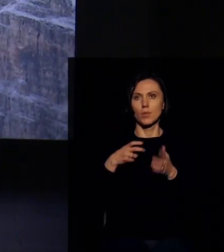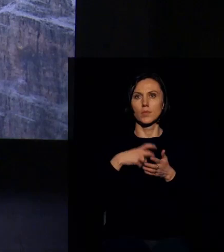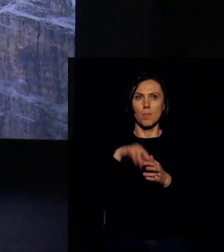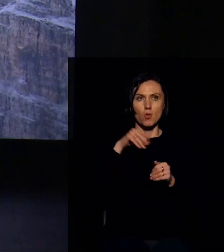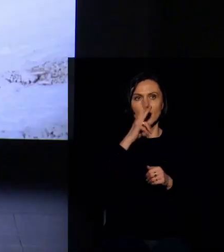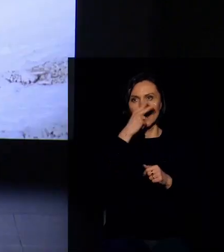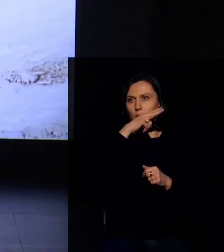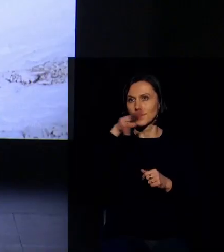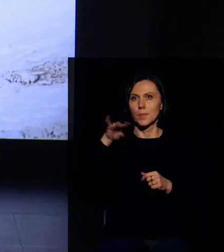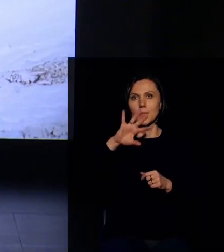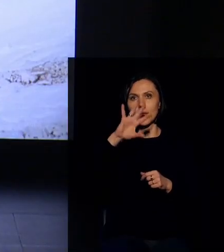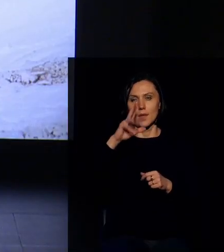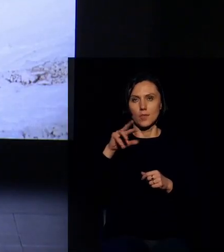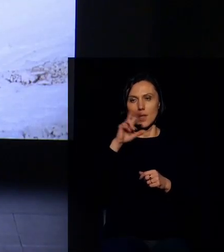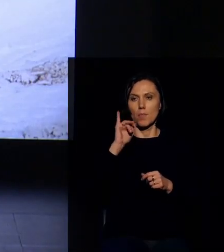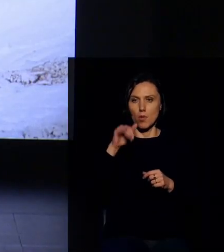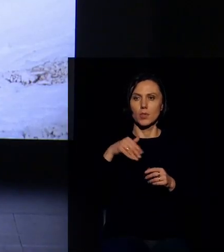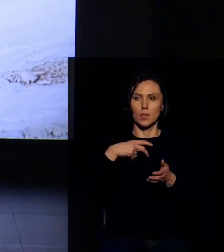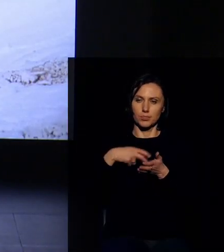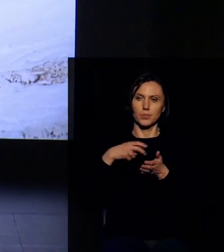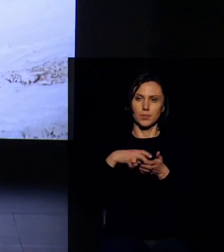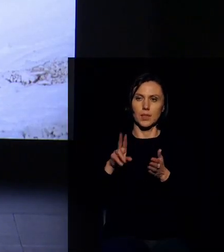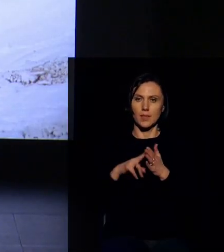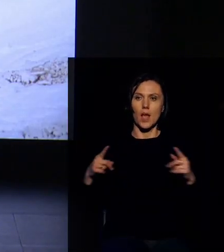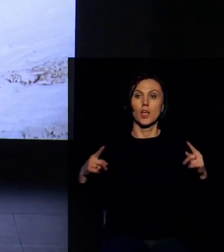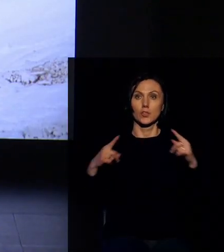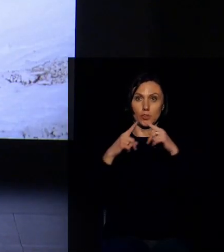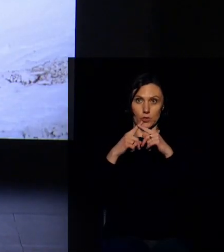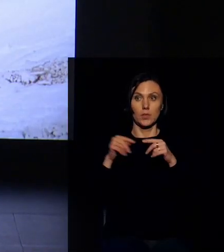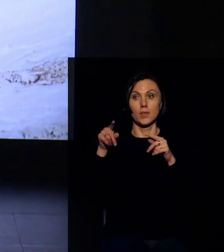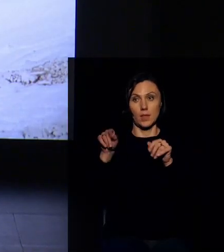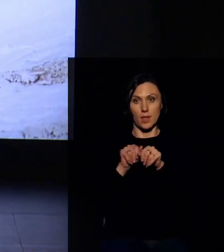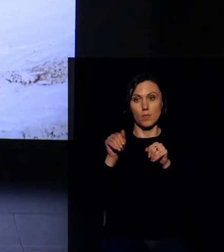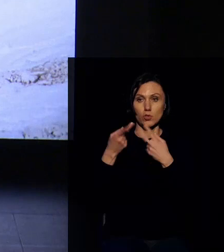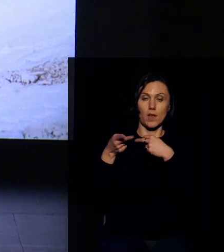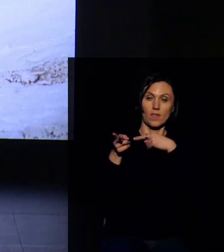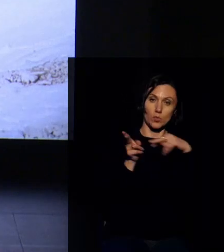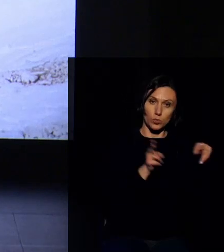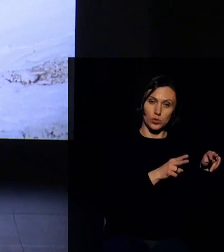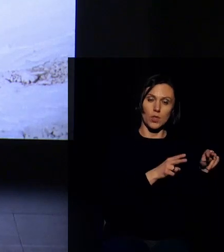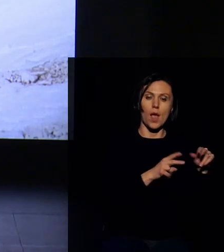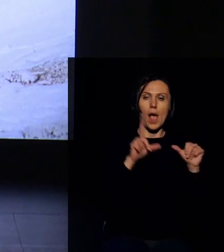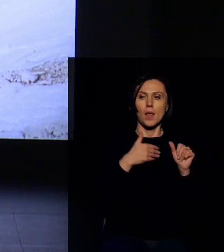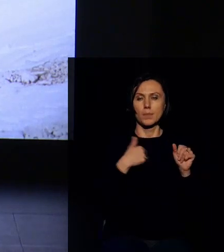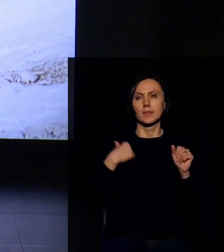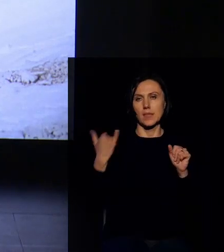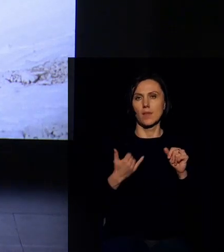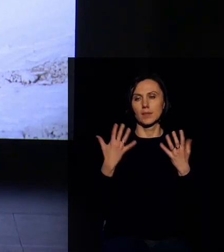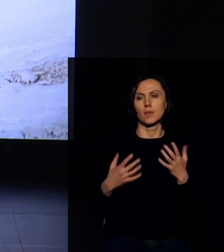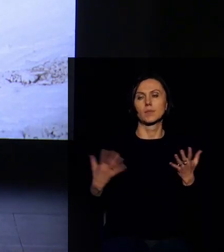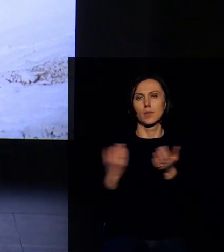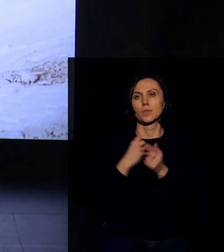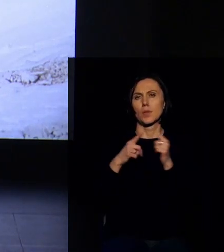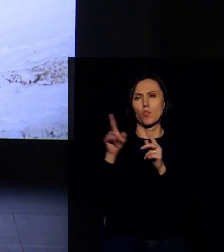rozejrzeć, podziwiać widoki i ruszyć my w tym przypadku na szczyt. Stąd też można się wycofać do schroniska, ale zawsze idziemy na szczyt, ponieważ